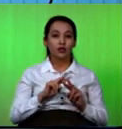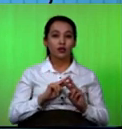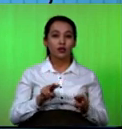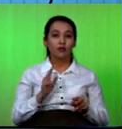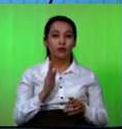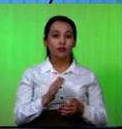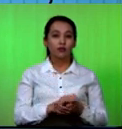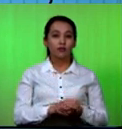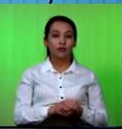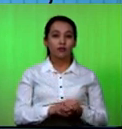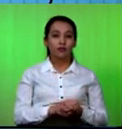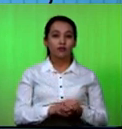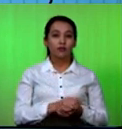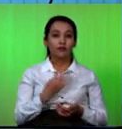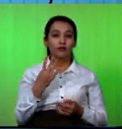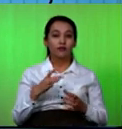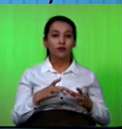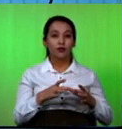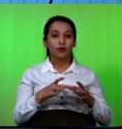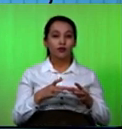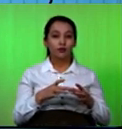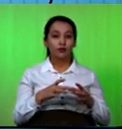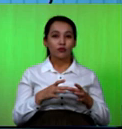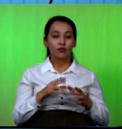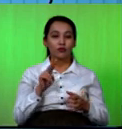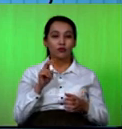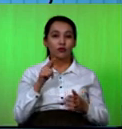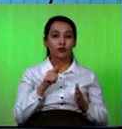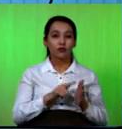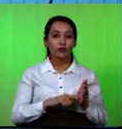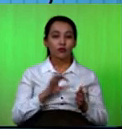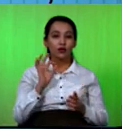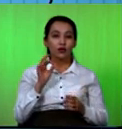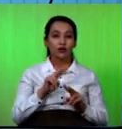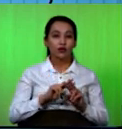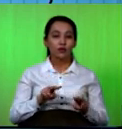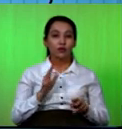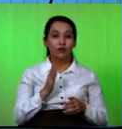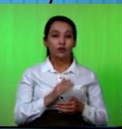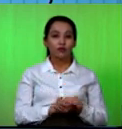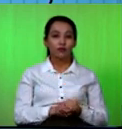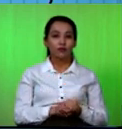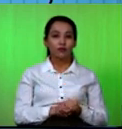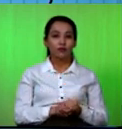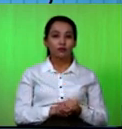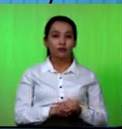teng. To'rtinchi doiramiz esa 270 gradusga teng.